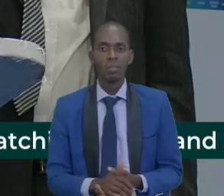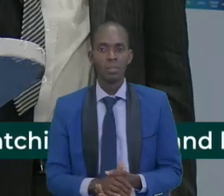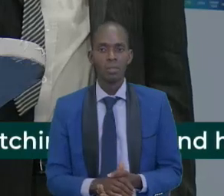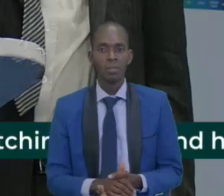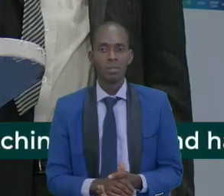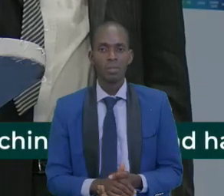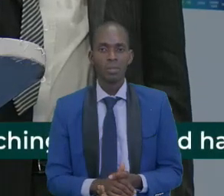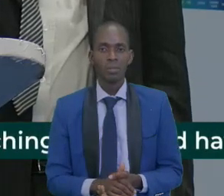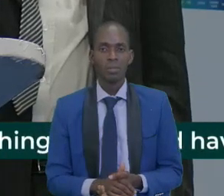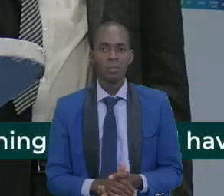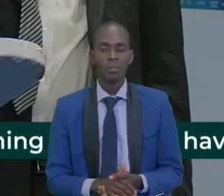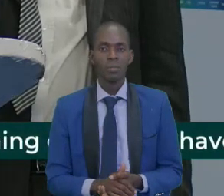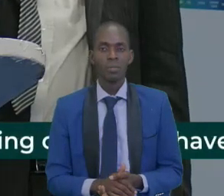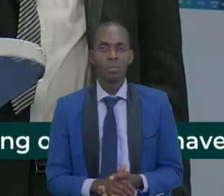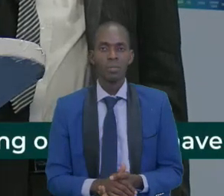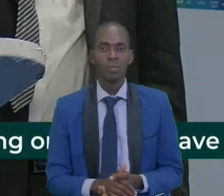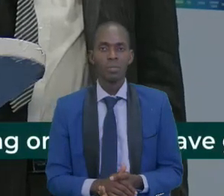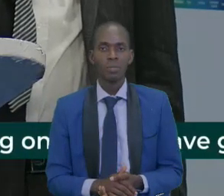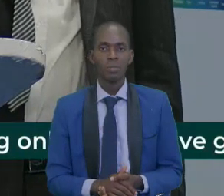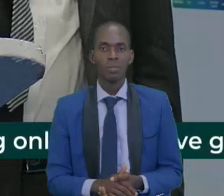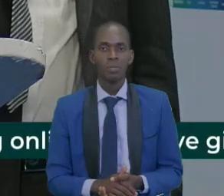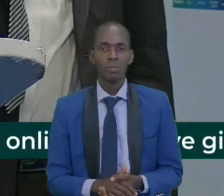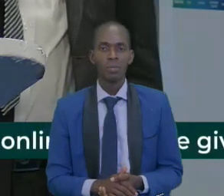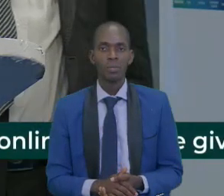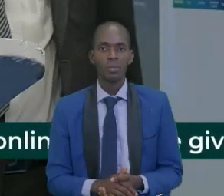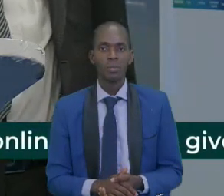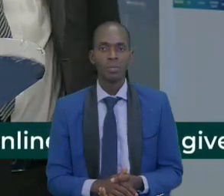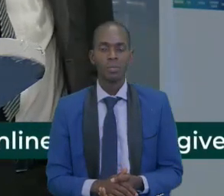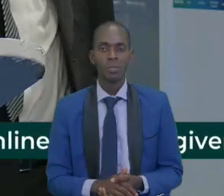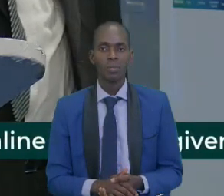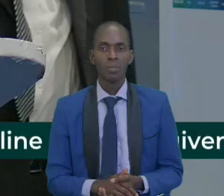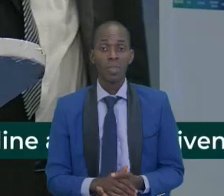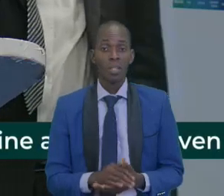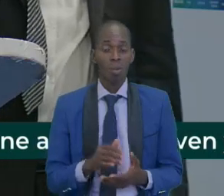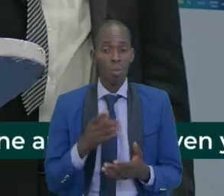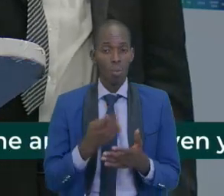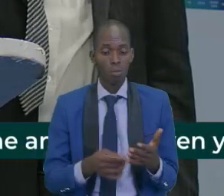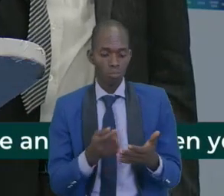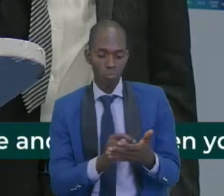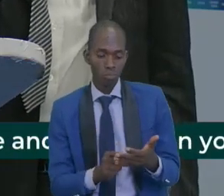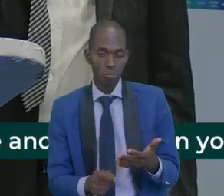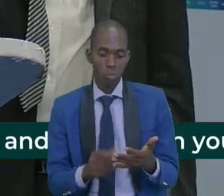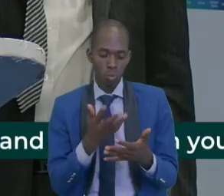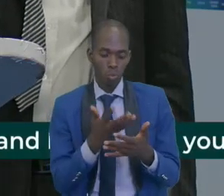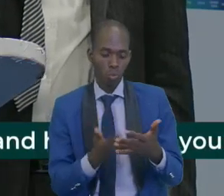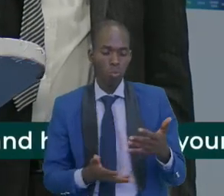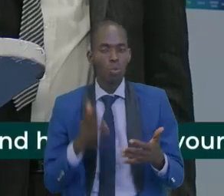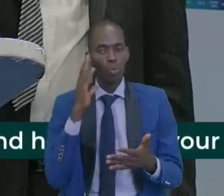Cela va nous permettre de vous aider. That will help us to help you.